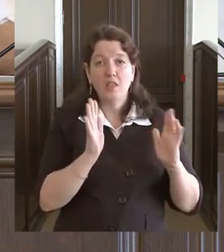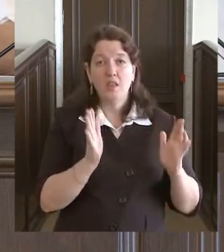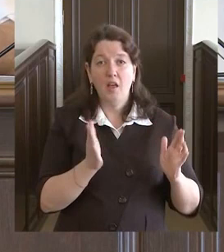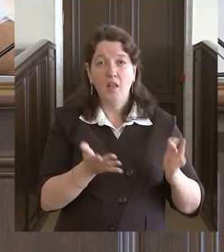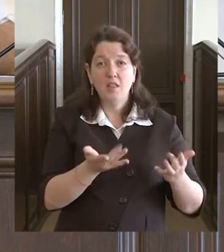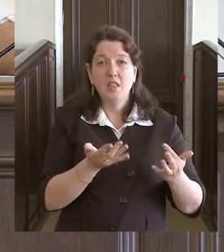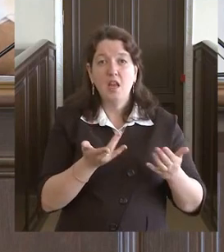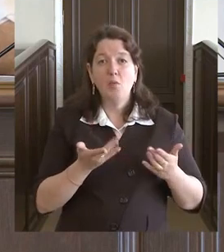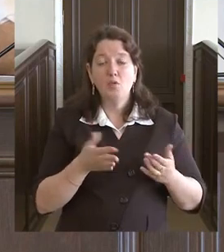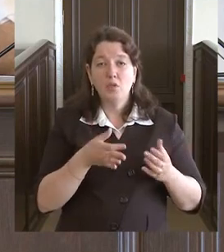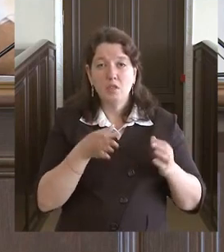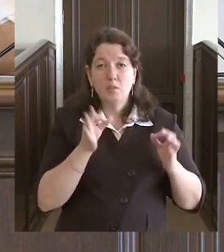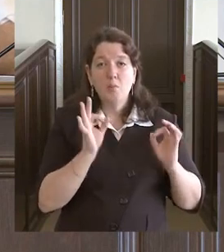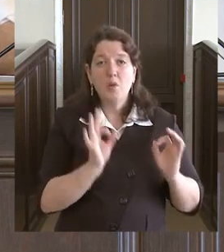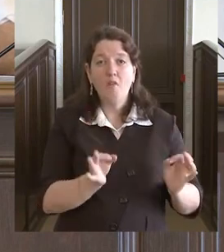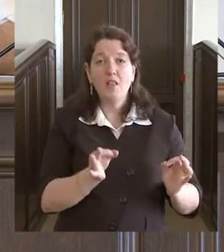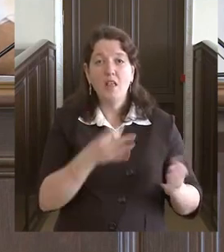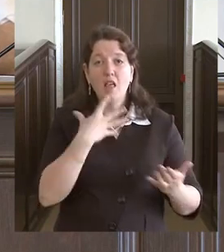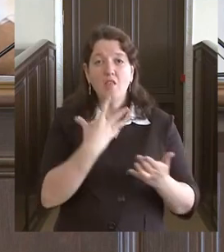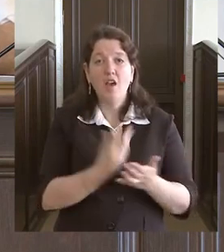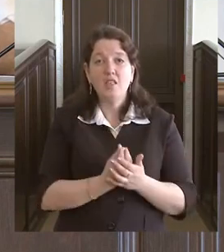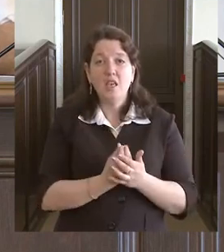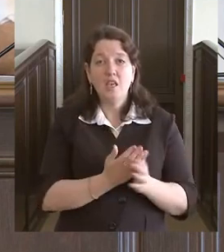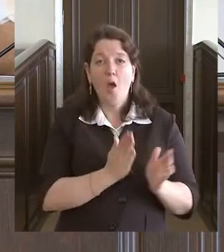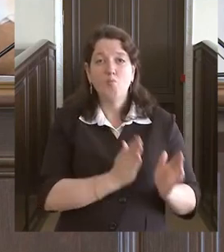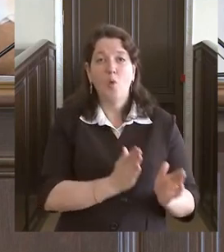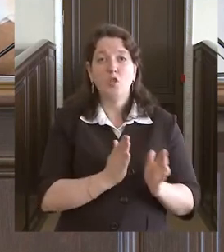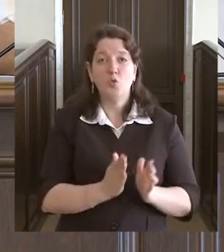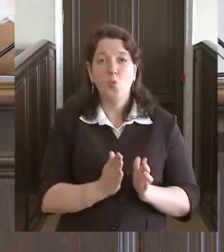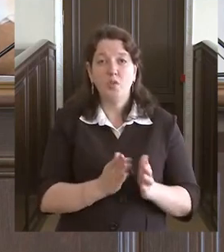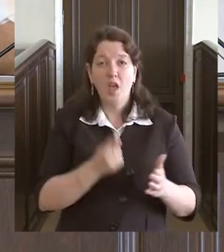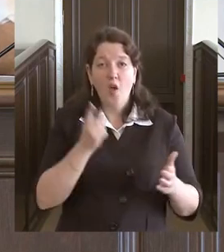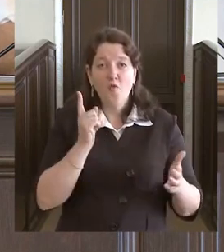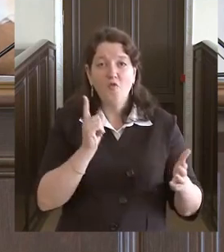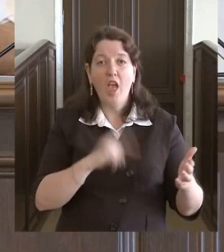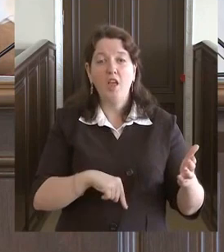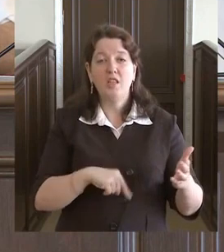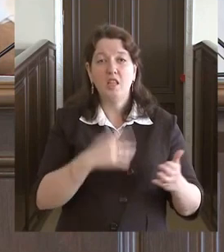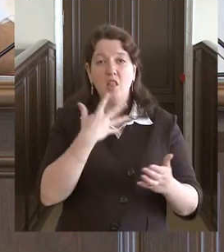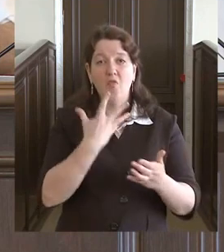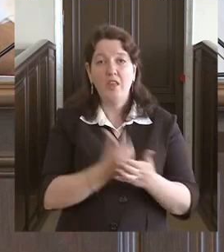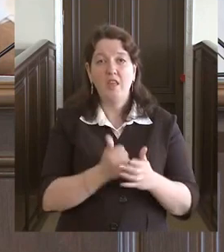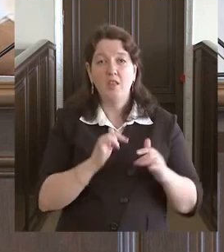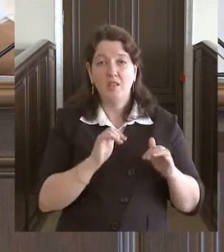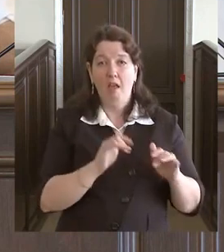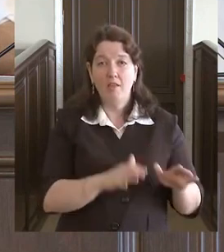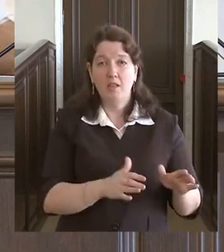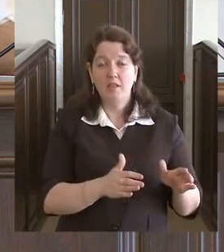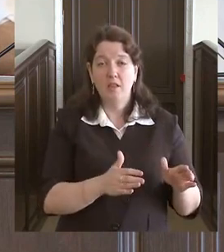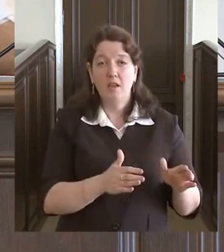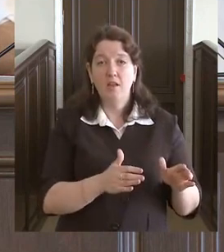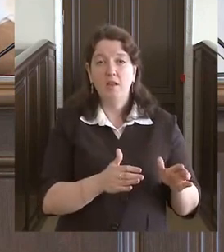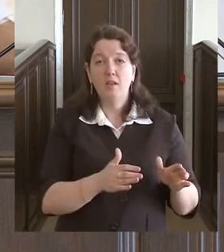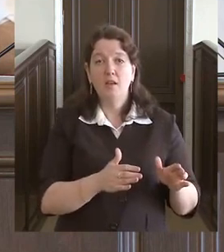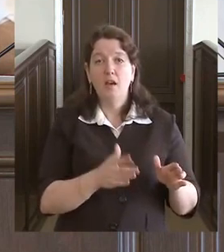на правильность своих поступков на исе родили верность своей ну деятельности